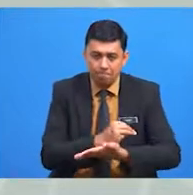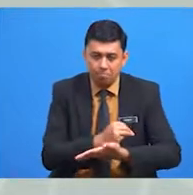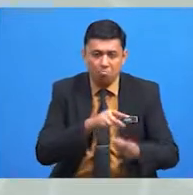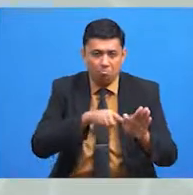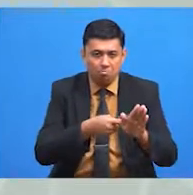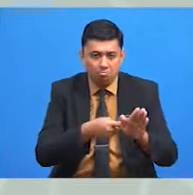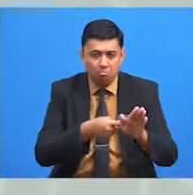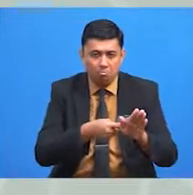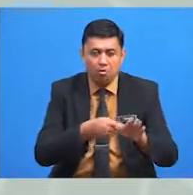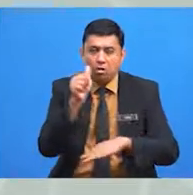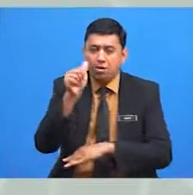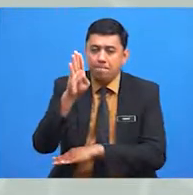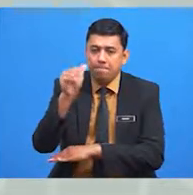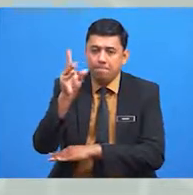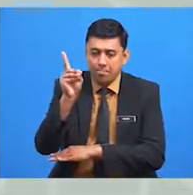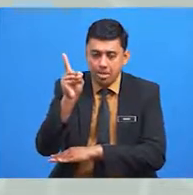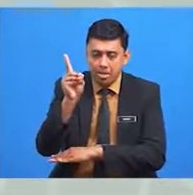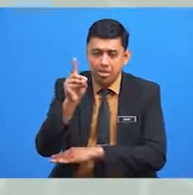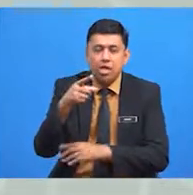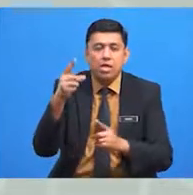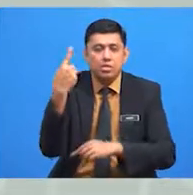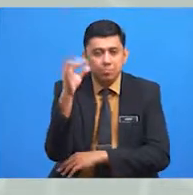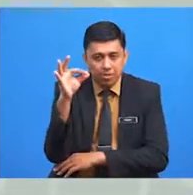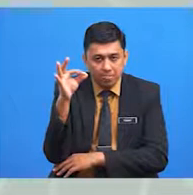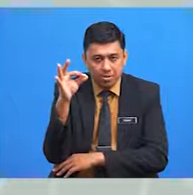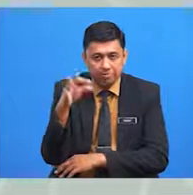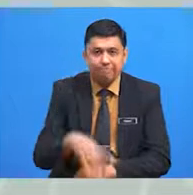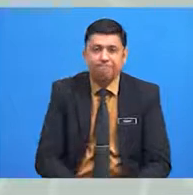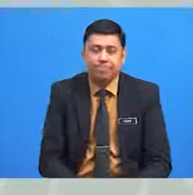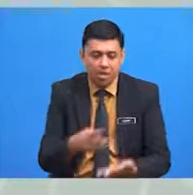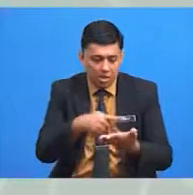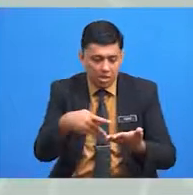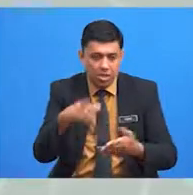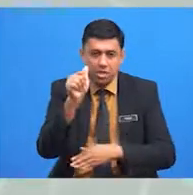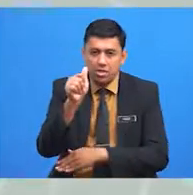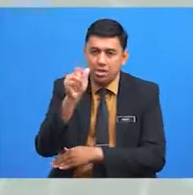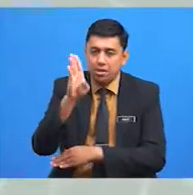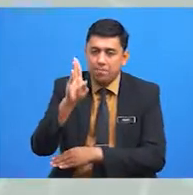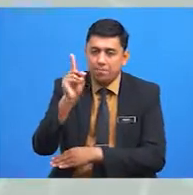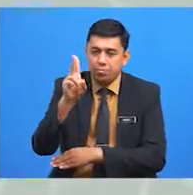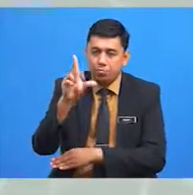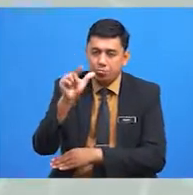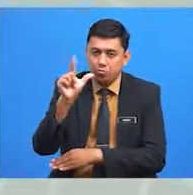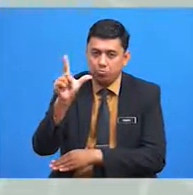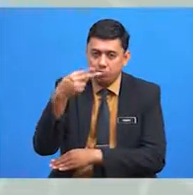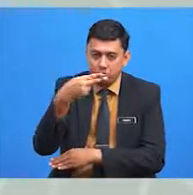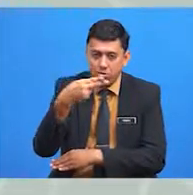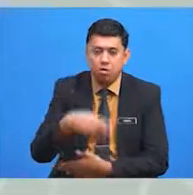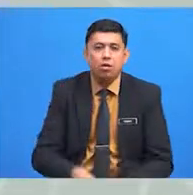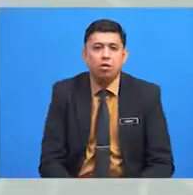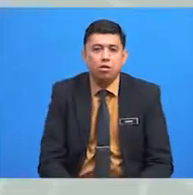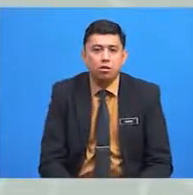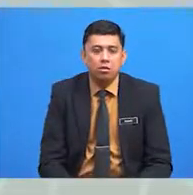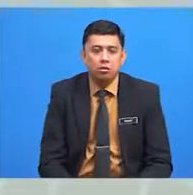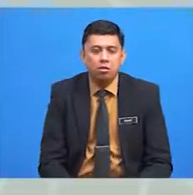ke-19, ditandai oleh karangan Abdullah Munshi. Walaupun ada yang berpendapat